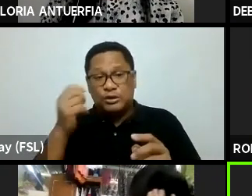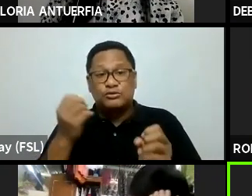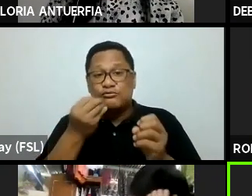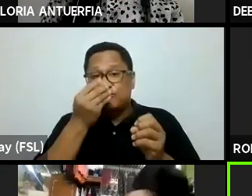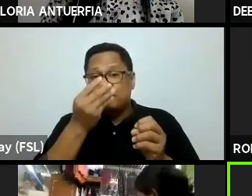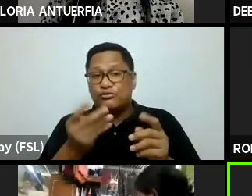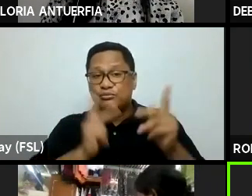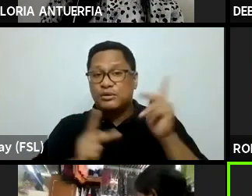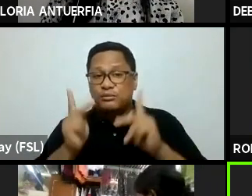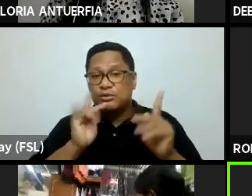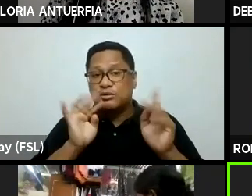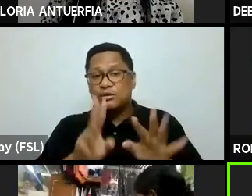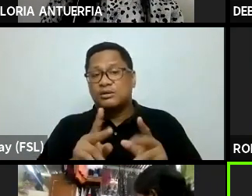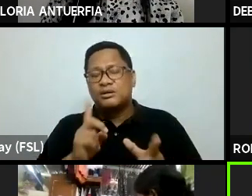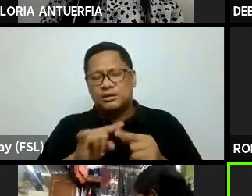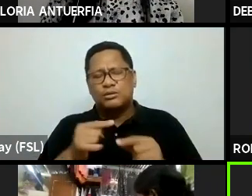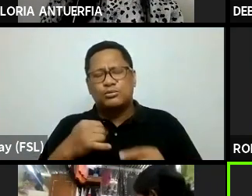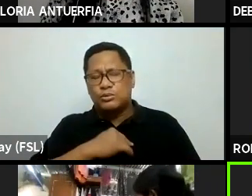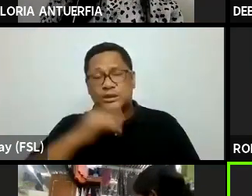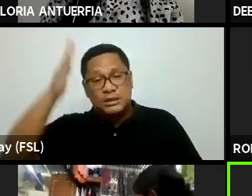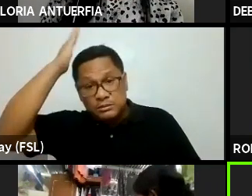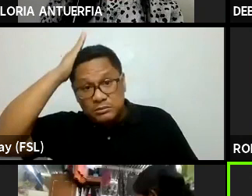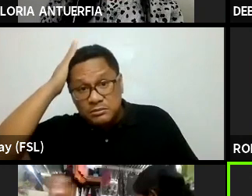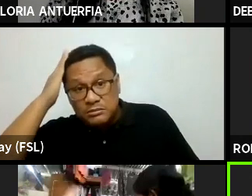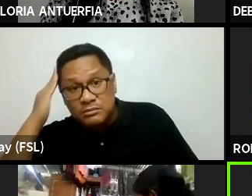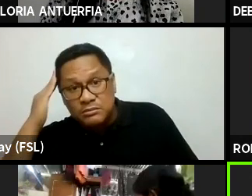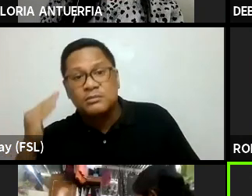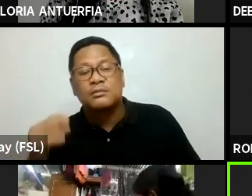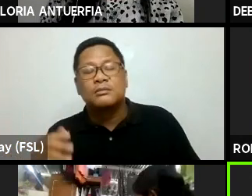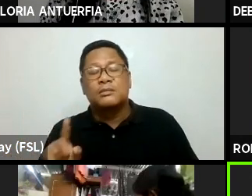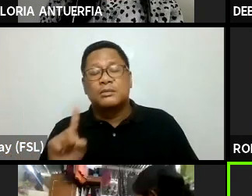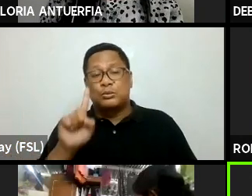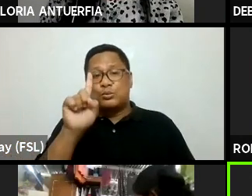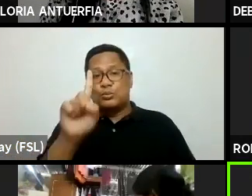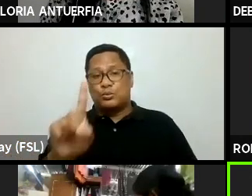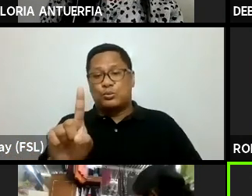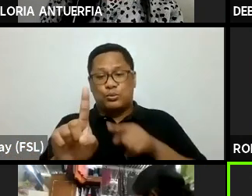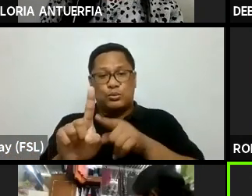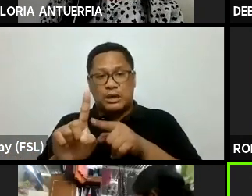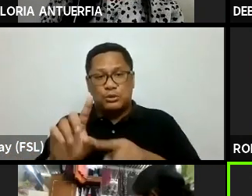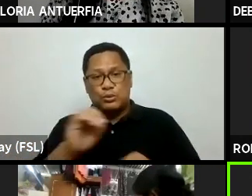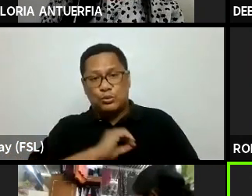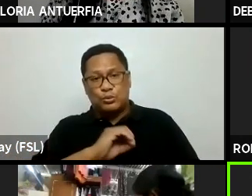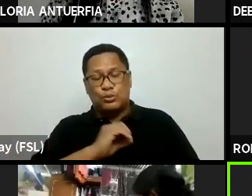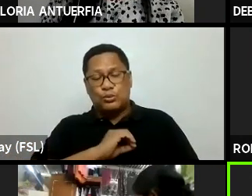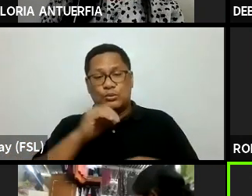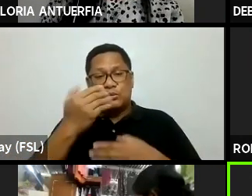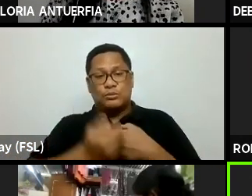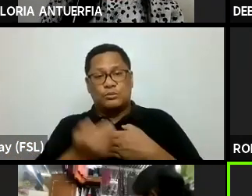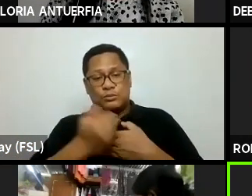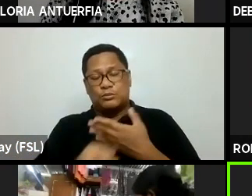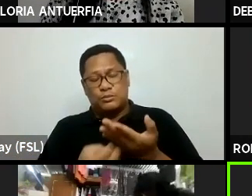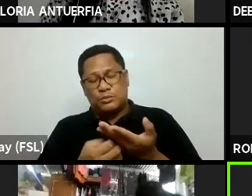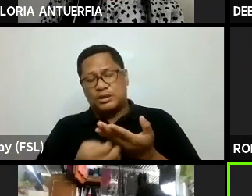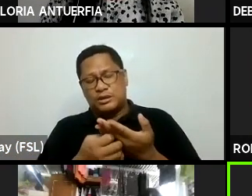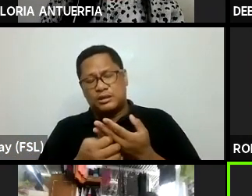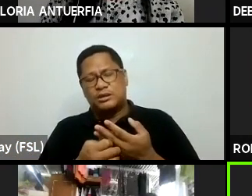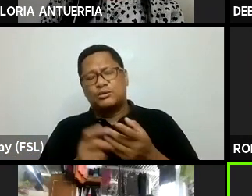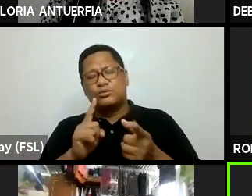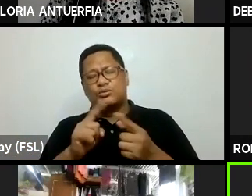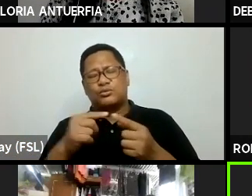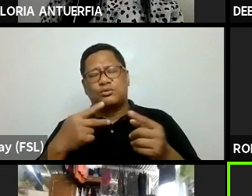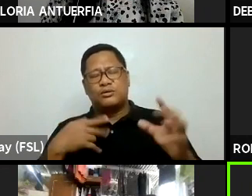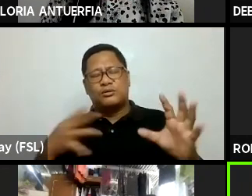lugar. So, nakiusap lang naman po kami dun sa isang nag-o-own po ng kalinderya na magkaroon kami ng